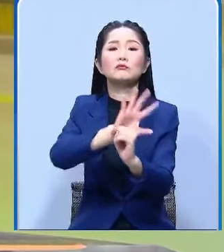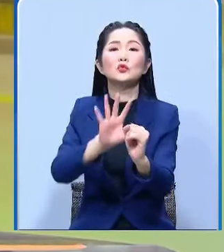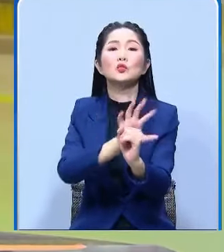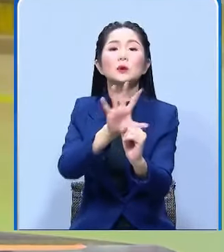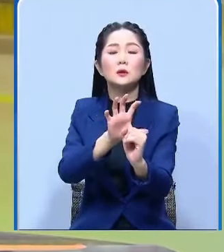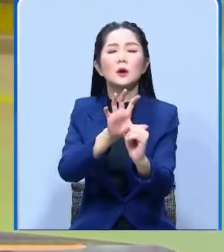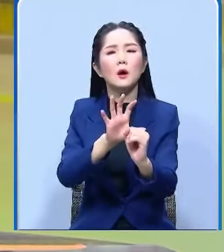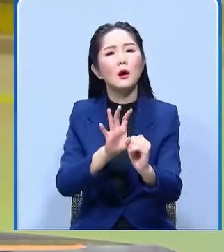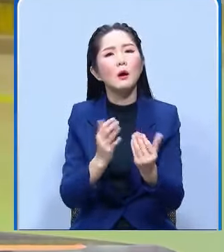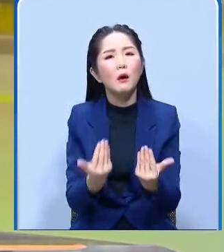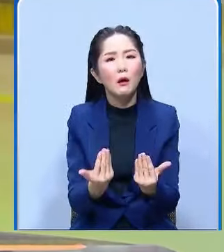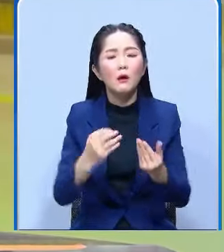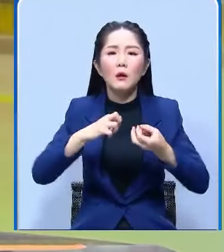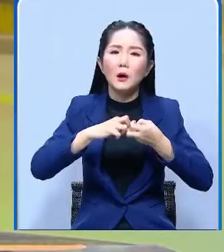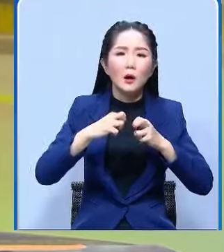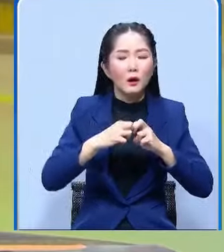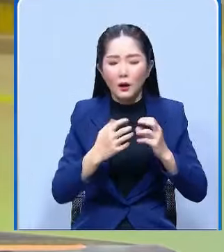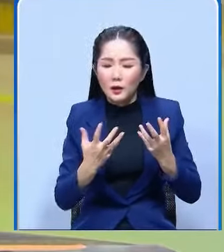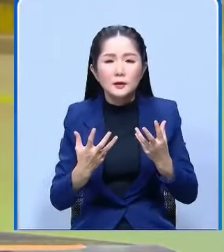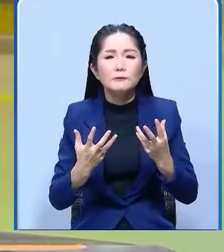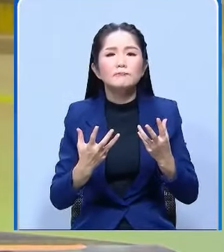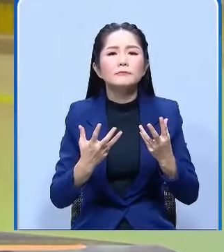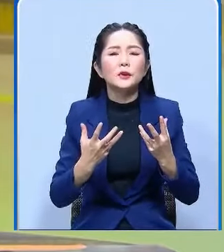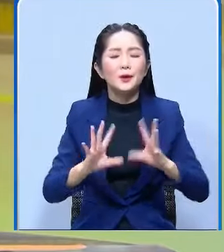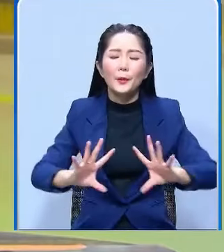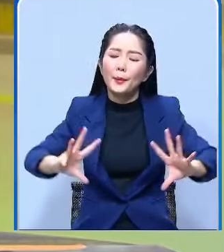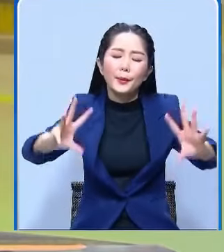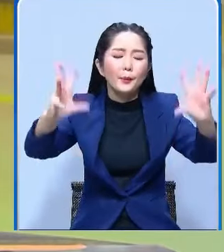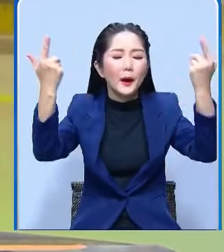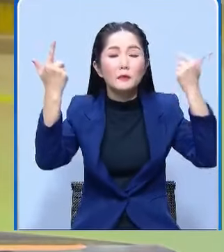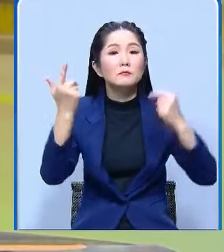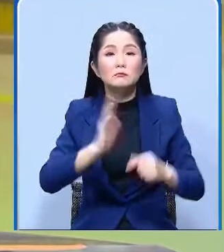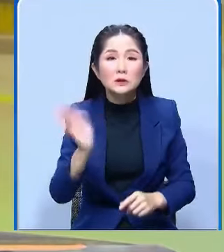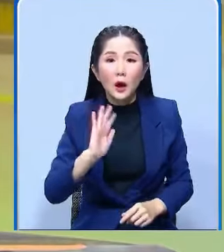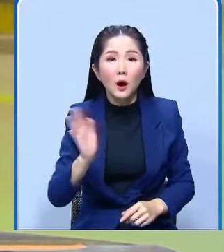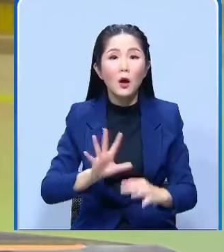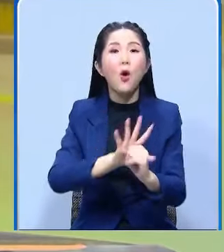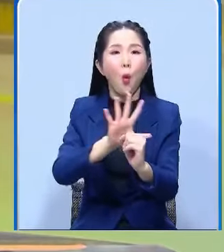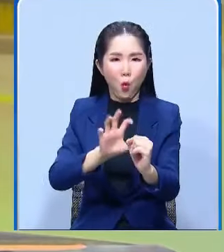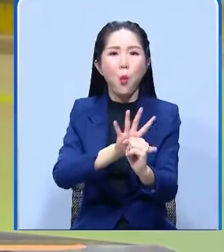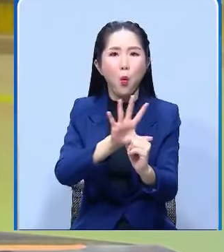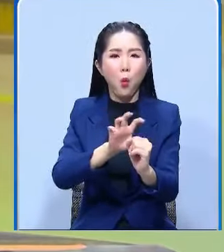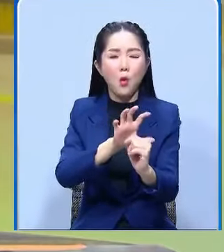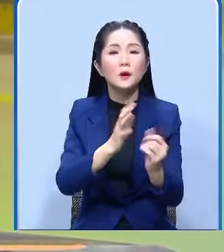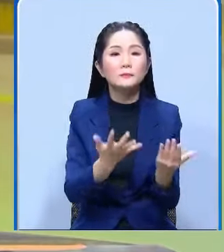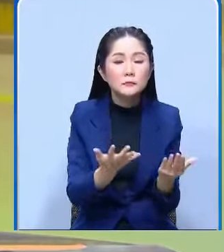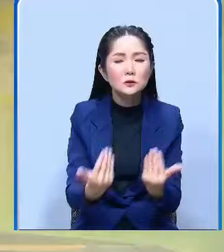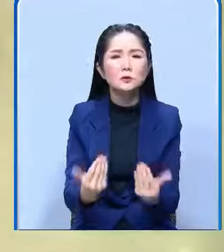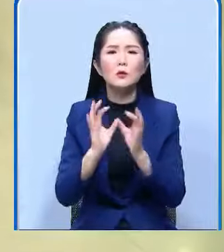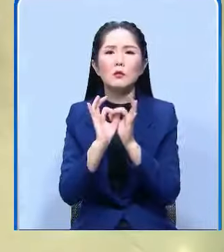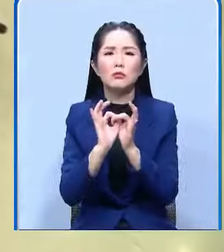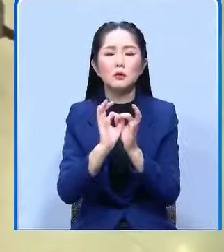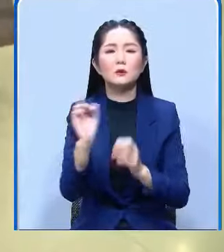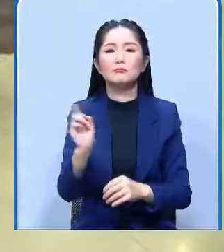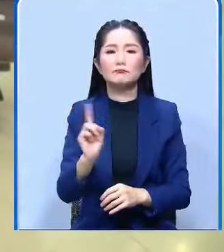เลือนลางไปแล้วแต่มันไม่เคยจางหายไปนะคะขณะเดียวกันสวนทางกันเลยค่ะนอกจากจะไม่จางหายแล้วนั้นมีข้อมูลที่น่าเป็นห่วงนะคะเพ